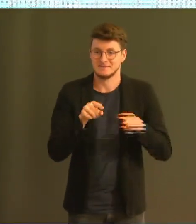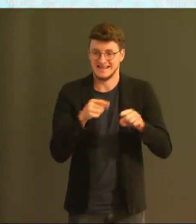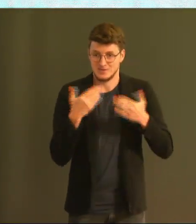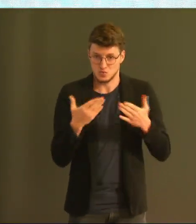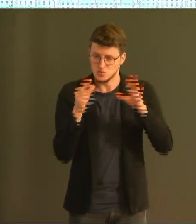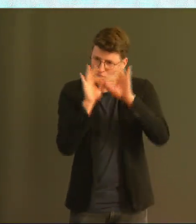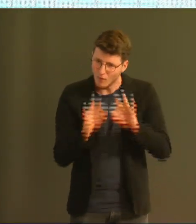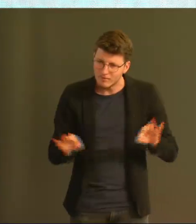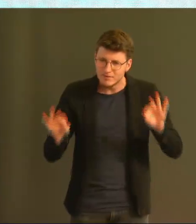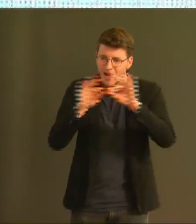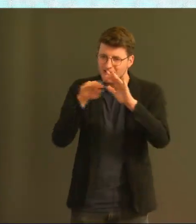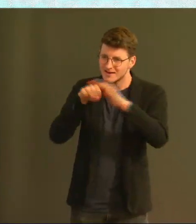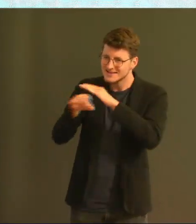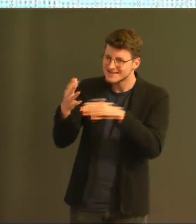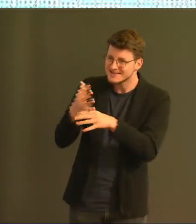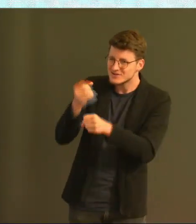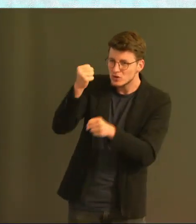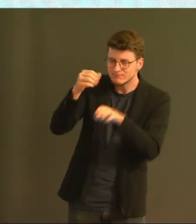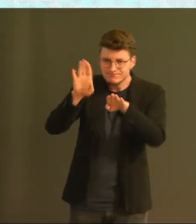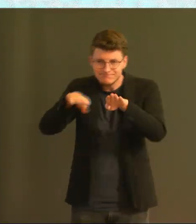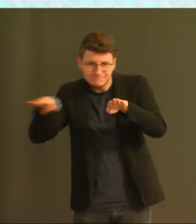que nous